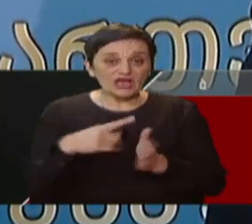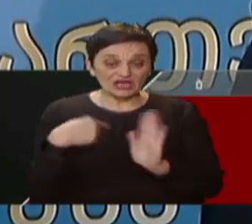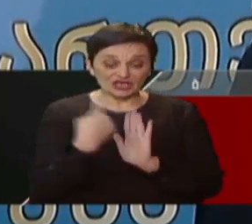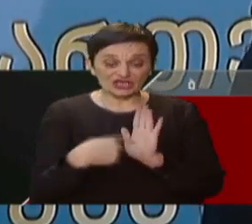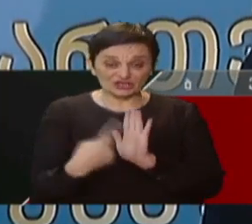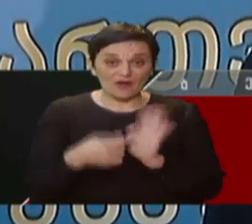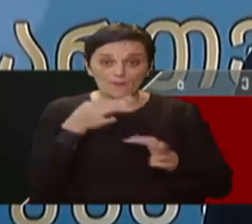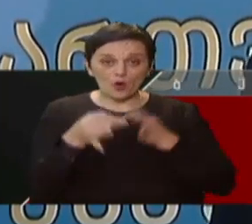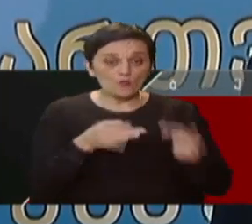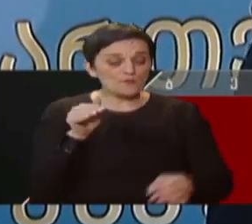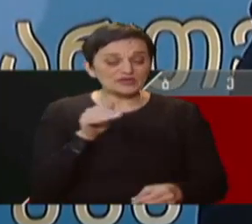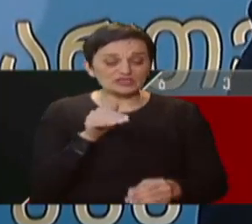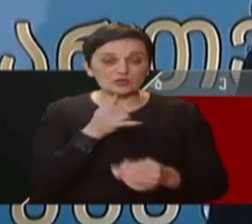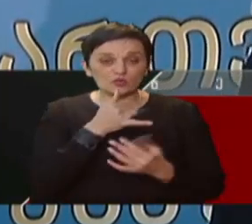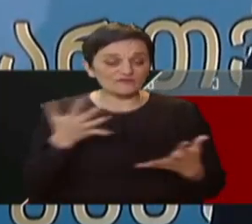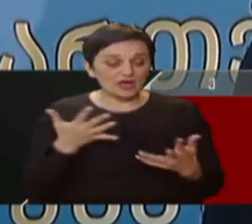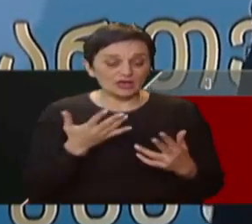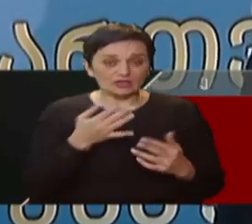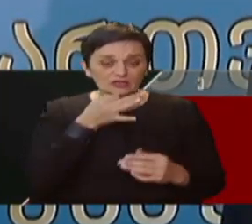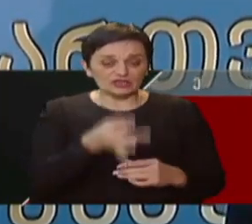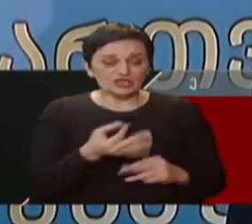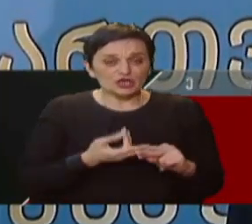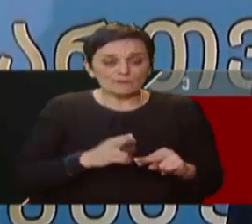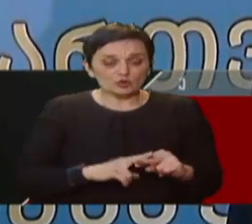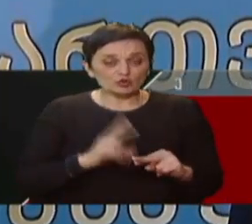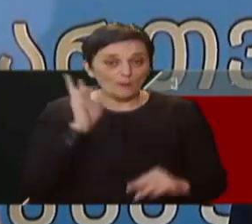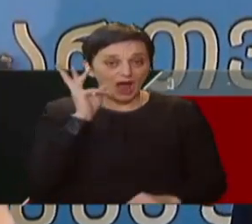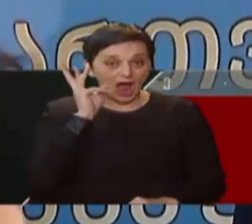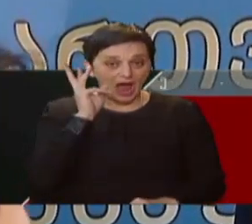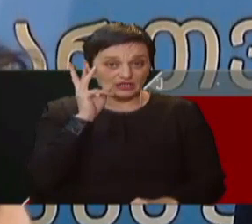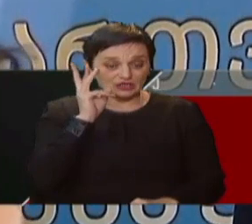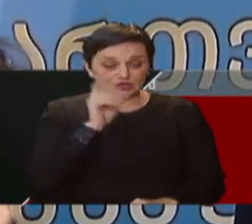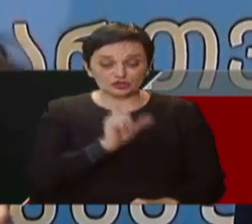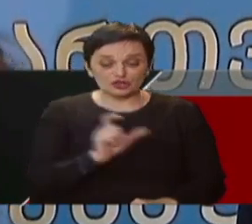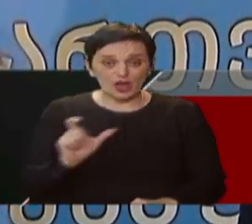პასუხს უბრალოდ ფიზიკურად ვერ გაცემთ, იმიტომ რომ ასე ვთქვათ, ელჩები ბუნებრივი